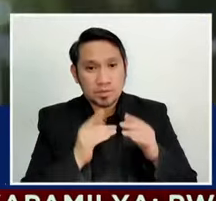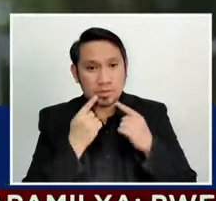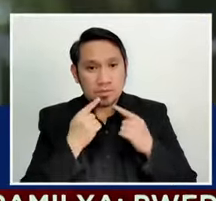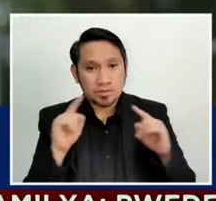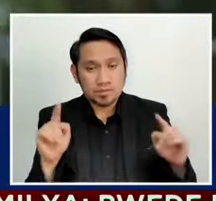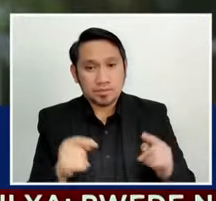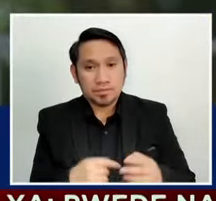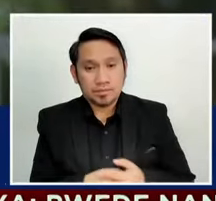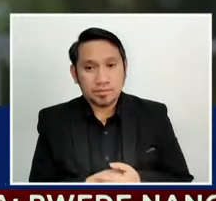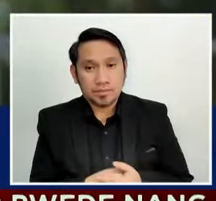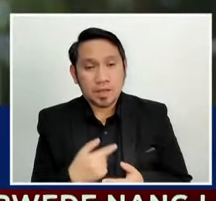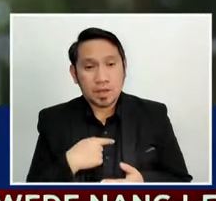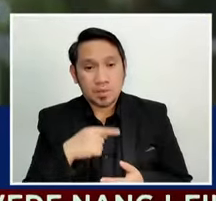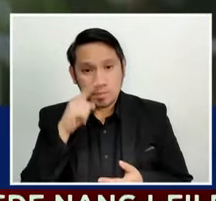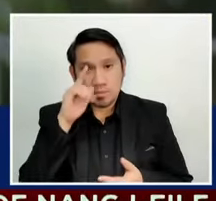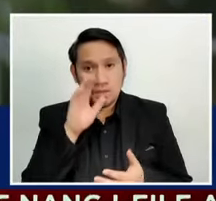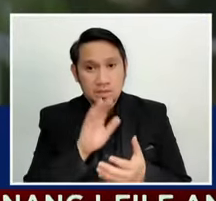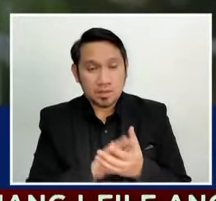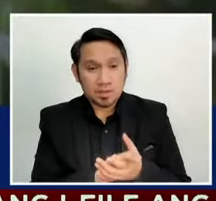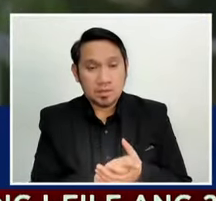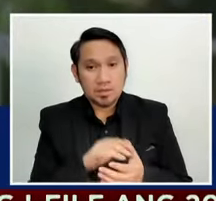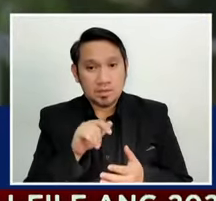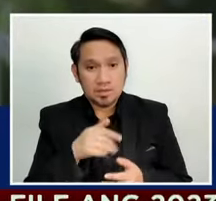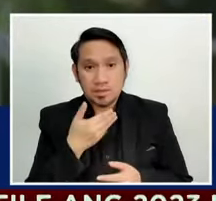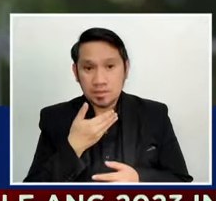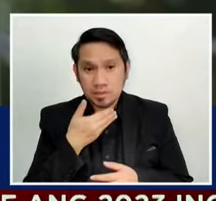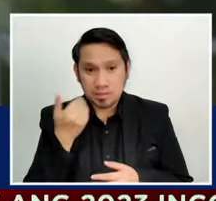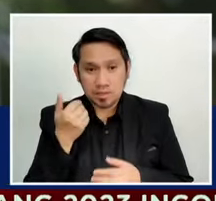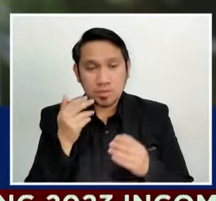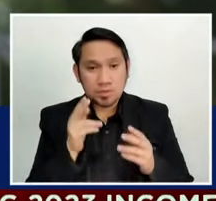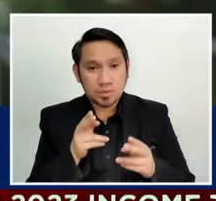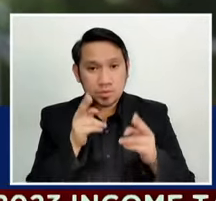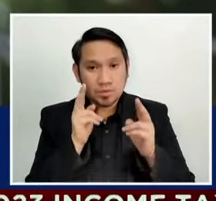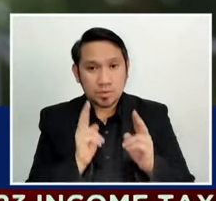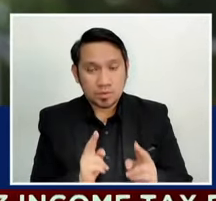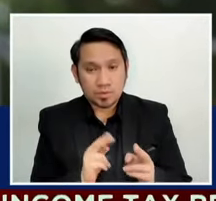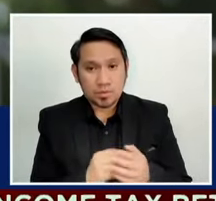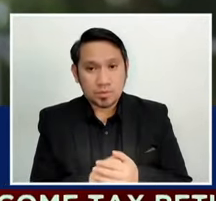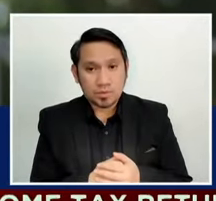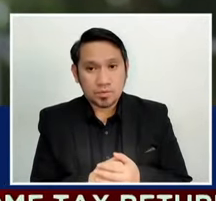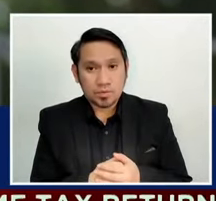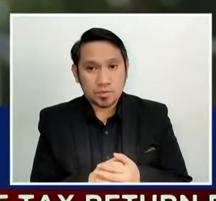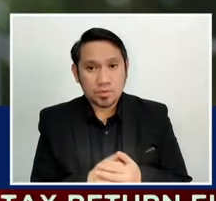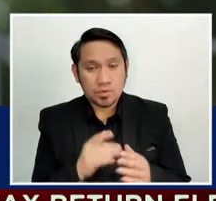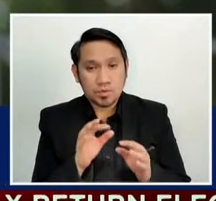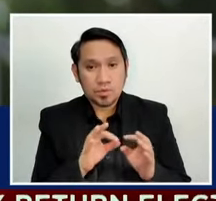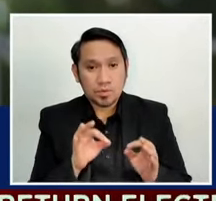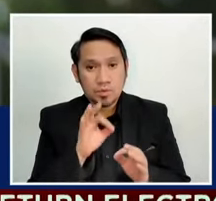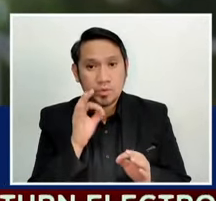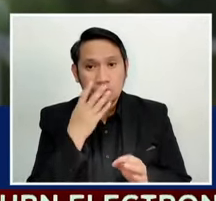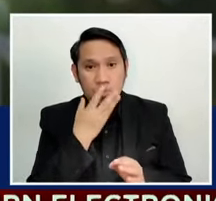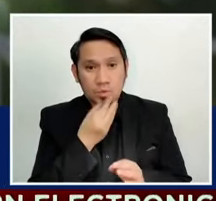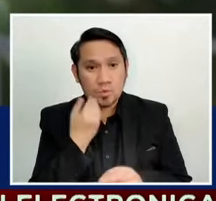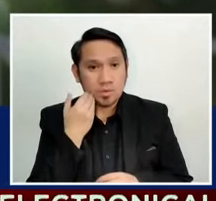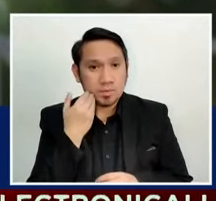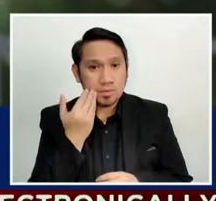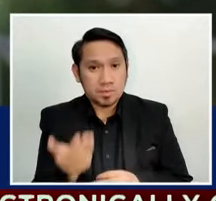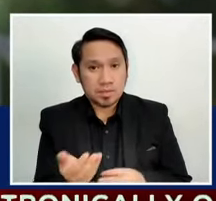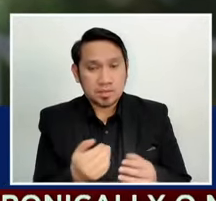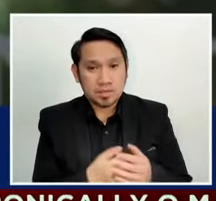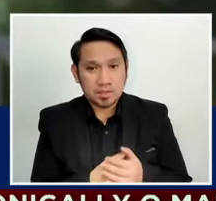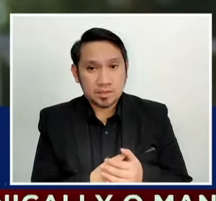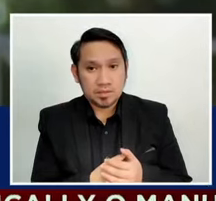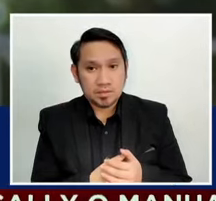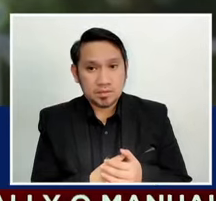region. I believe that this is the best tribute we can offer to the souls of those who passed away in